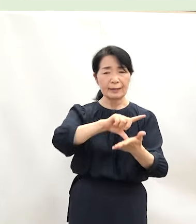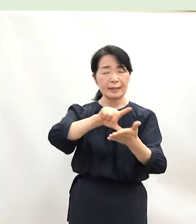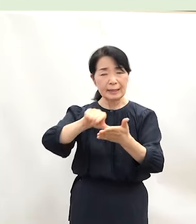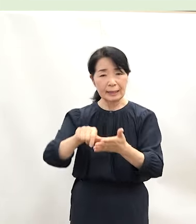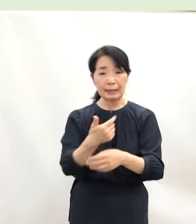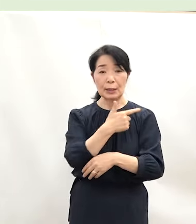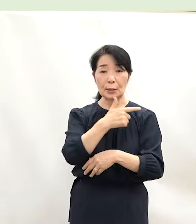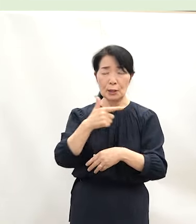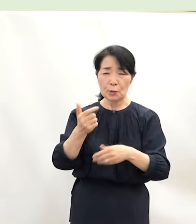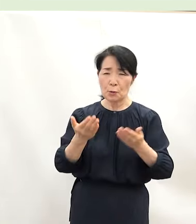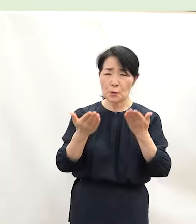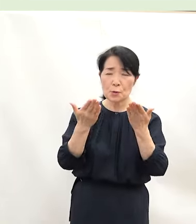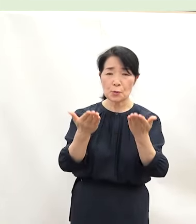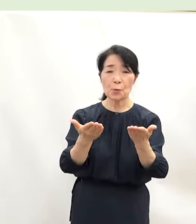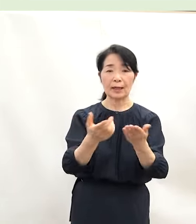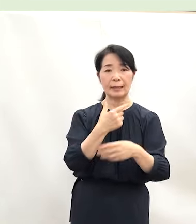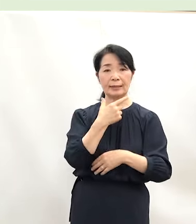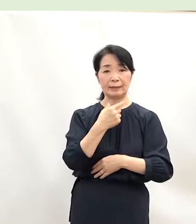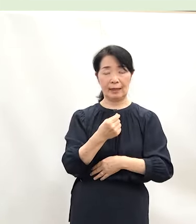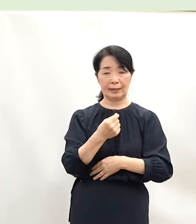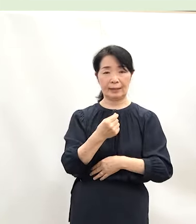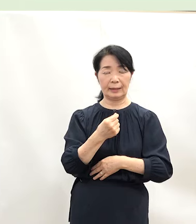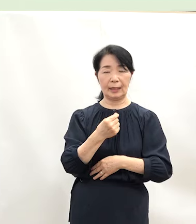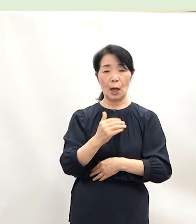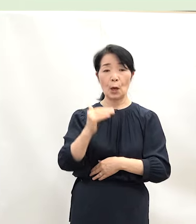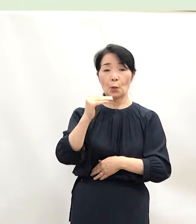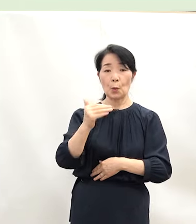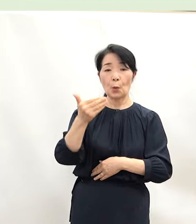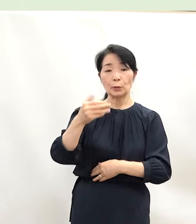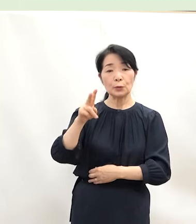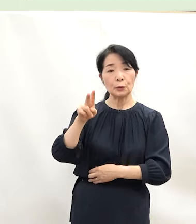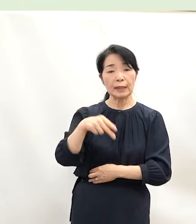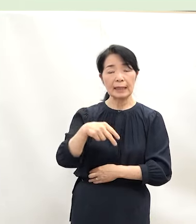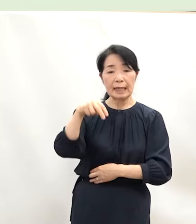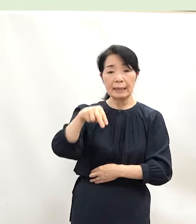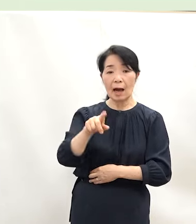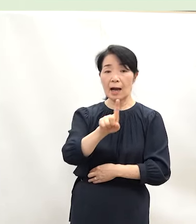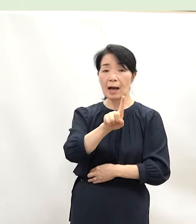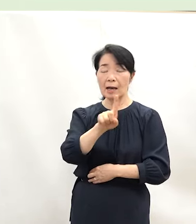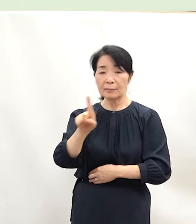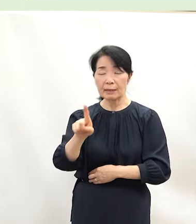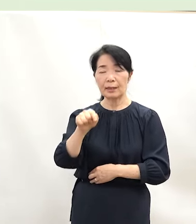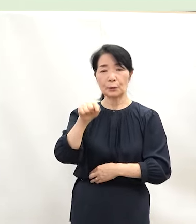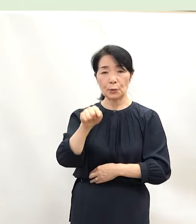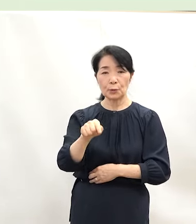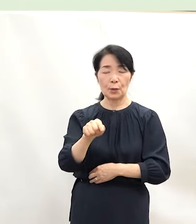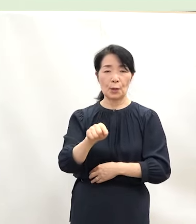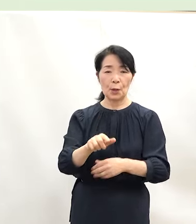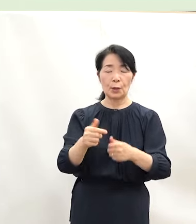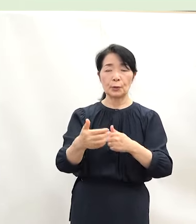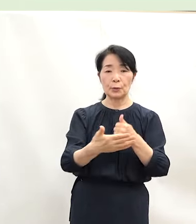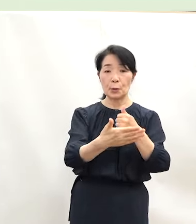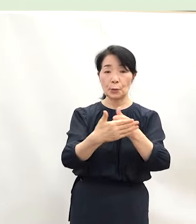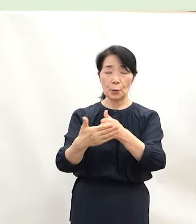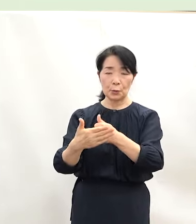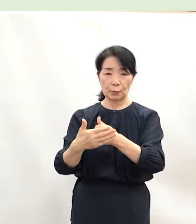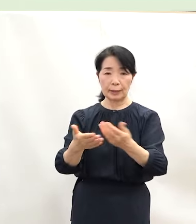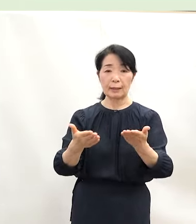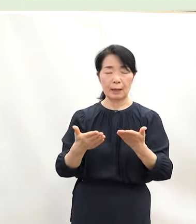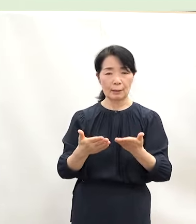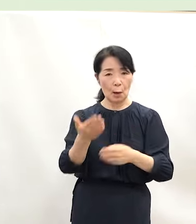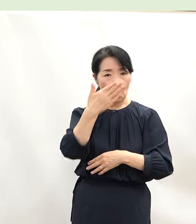という人に登録いただいているコクリナビというのがあります。まあ、こちらの協力をいただいて、そして若い目線からです